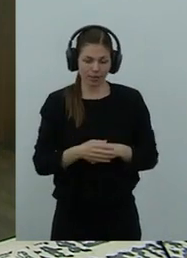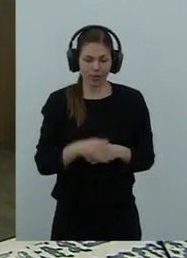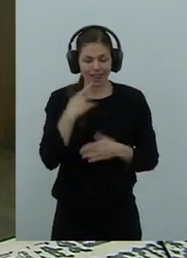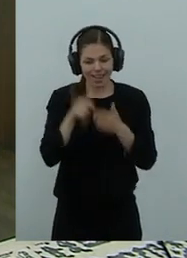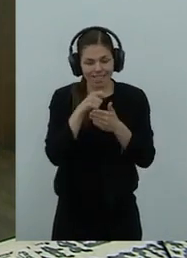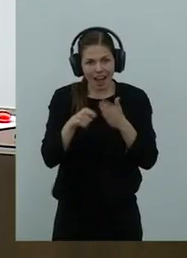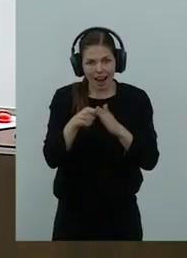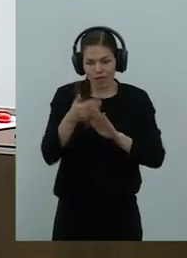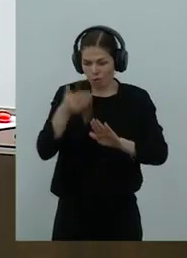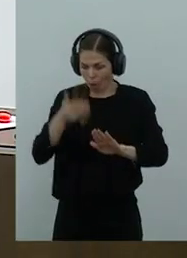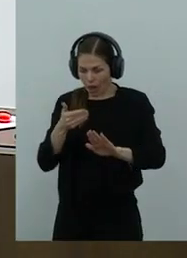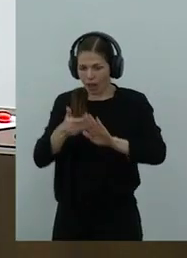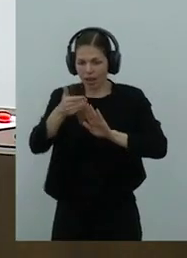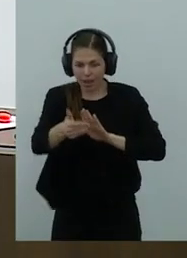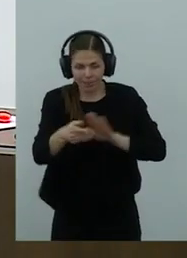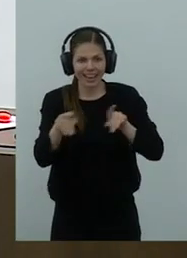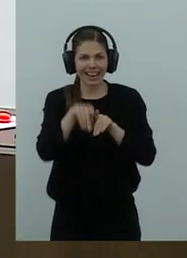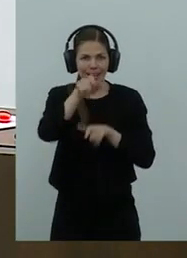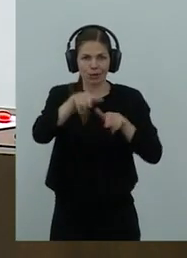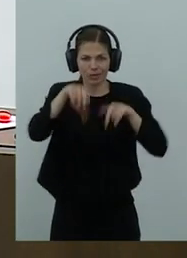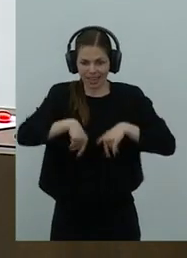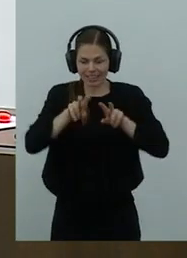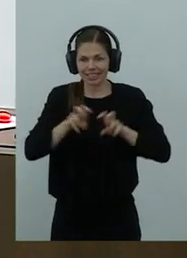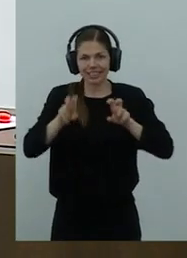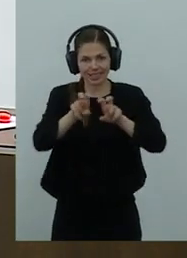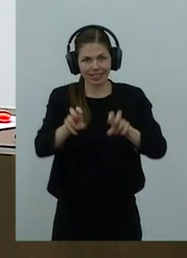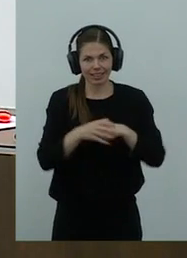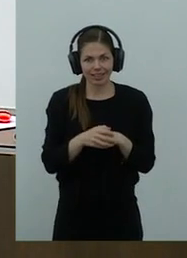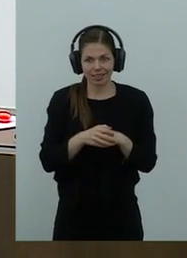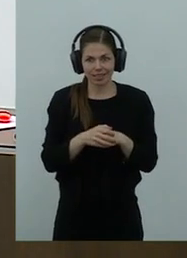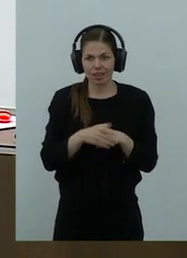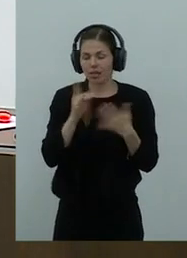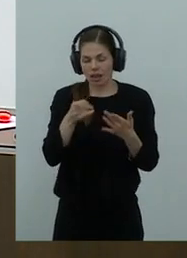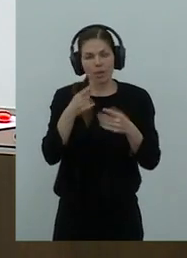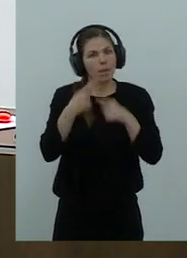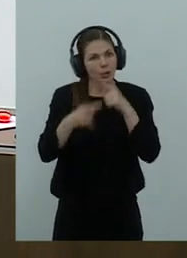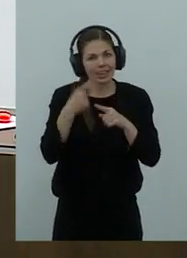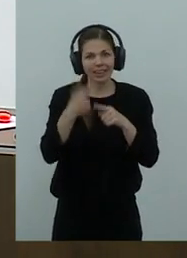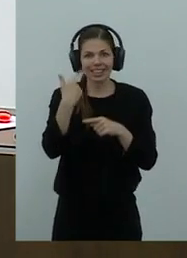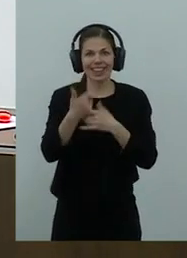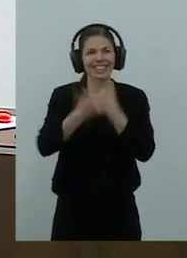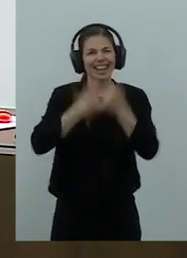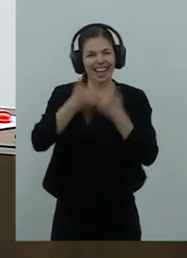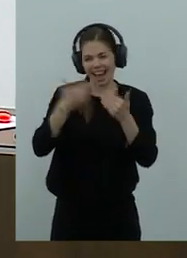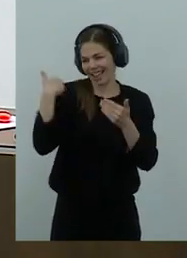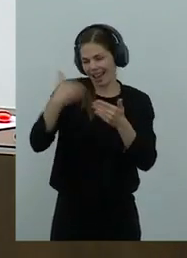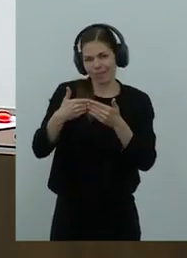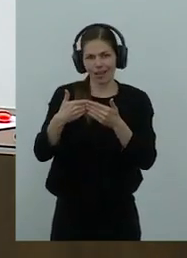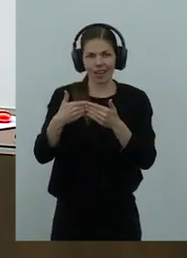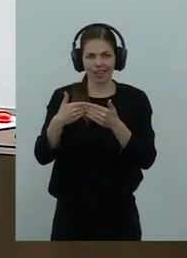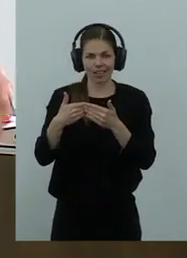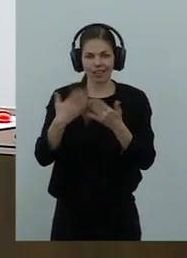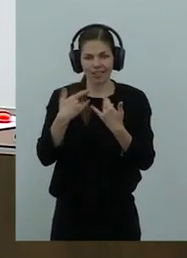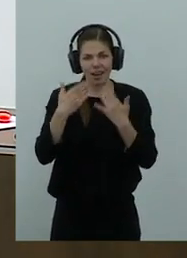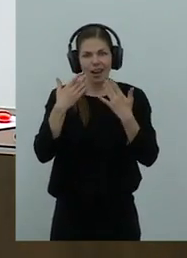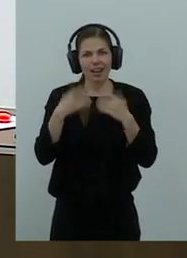gleichen Personen, die hier sitzen. Es ist vor der Wahl von der Niederdach gesprochen worden, von der Politik der 20er Jahre, von einem